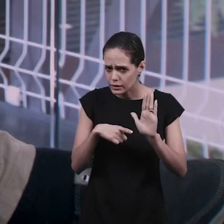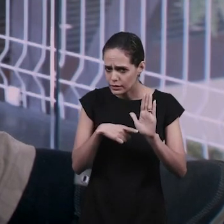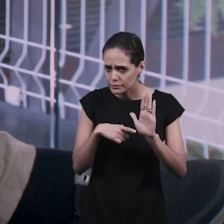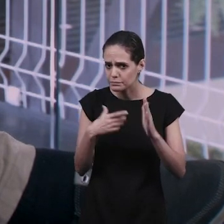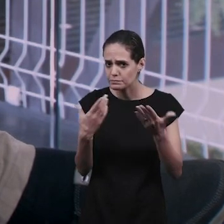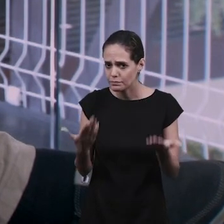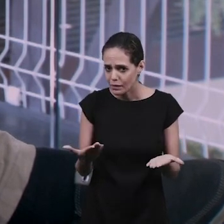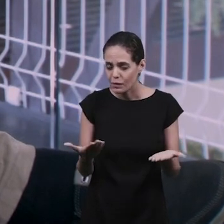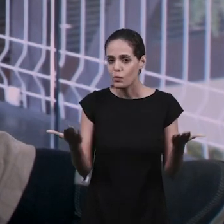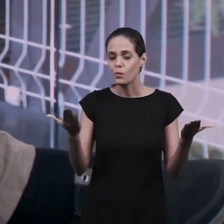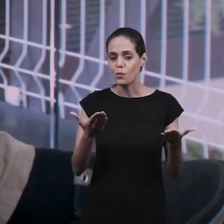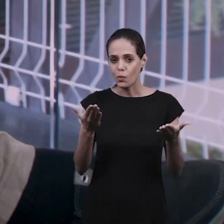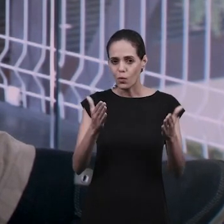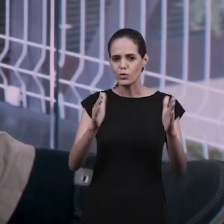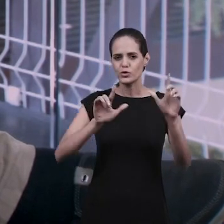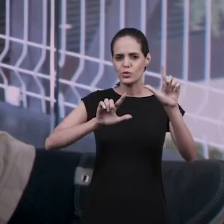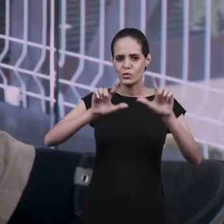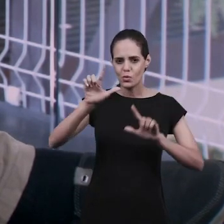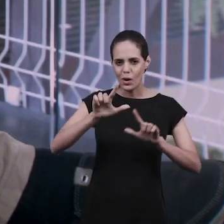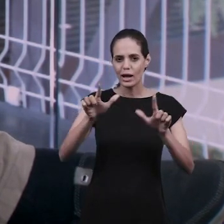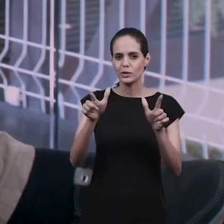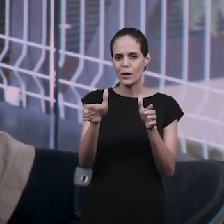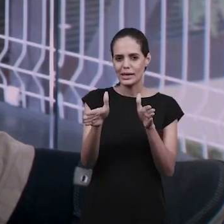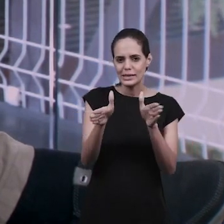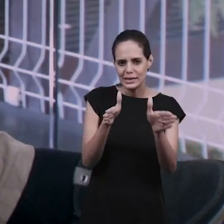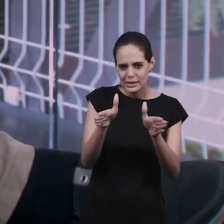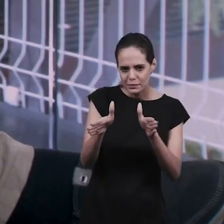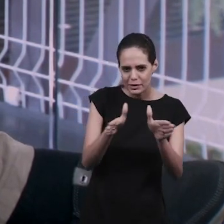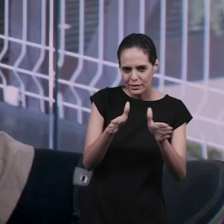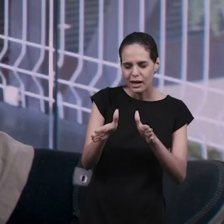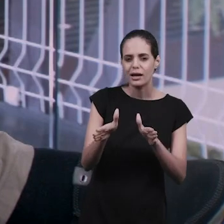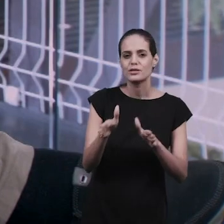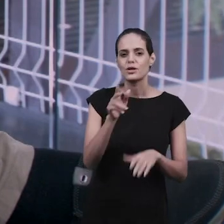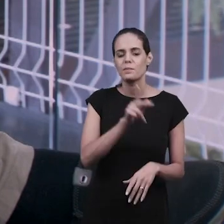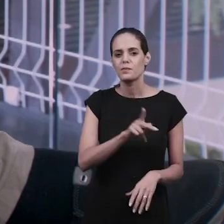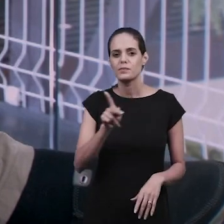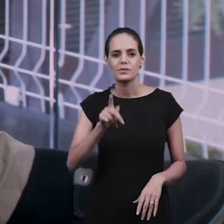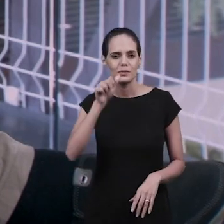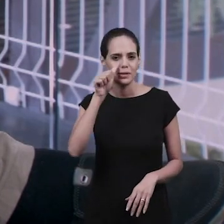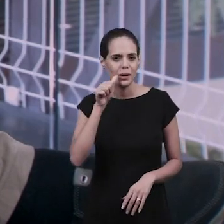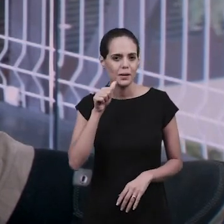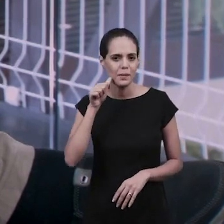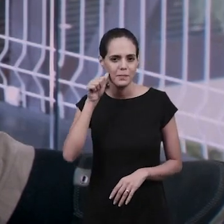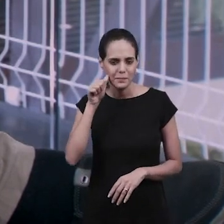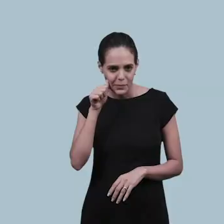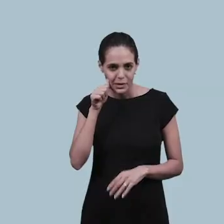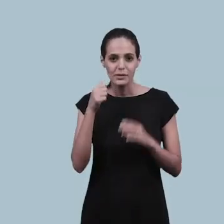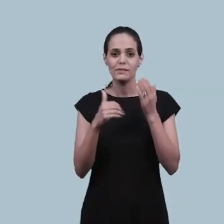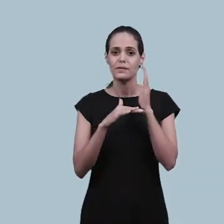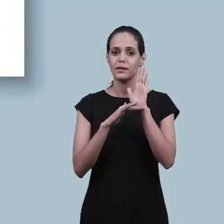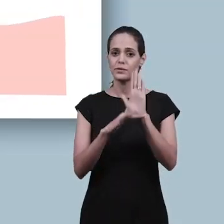spéciale. Aujourd'hui, dans le volet accessibilité, la docteure Marie Amine parlera sur comment